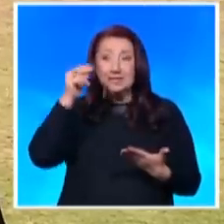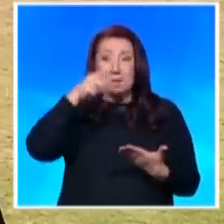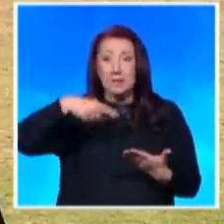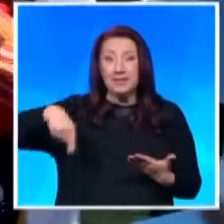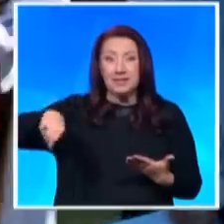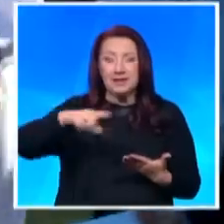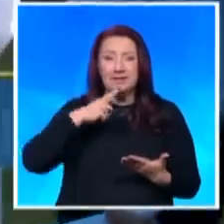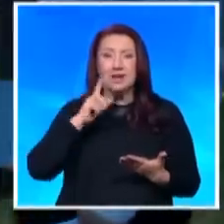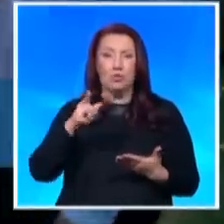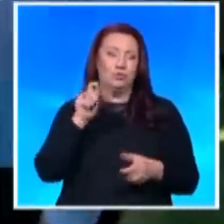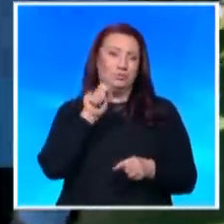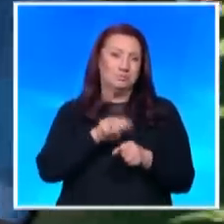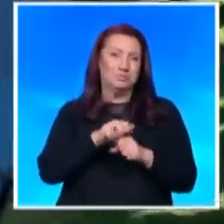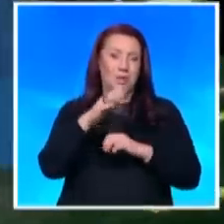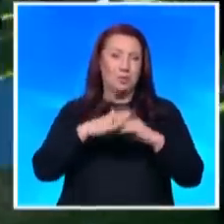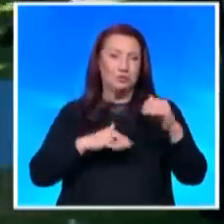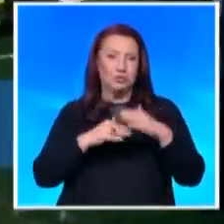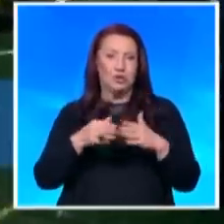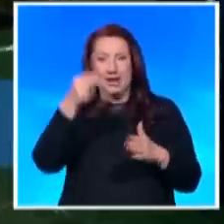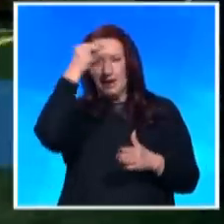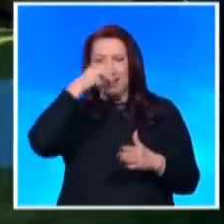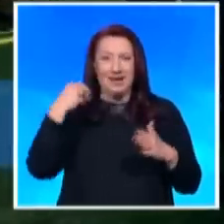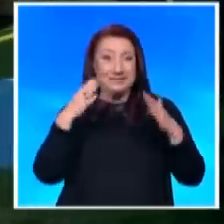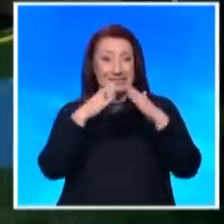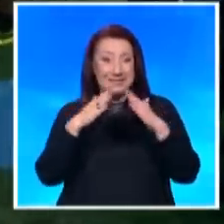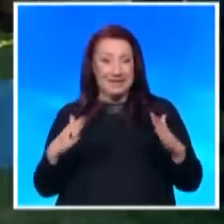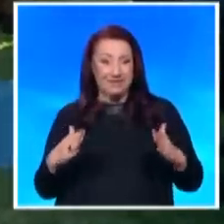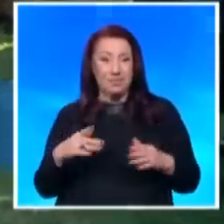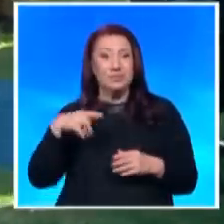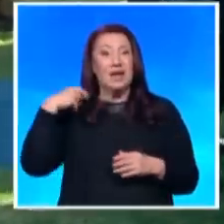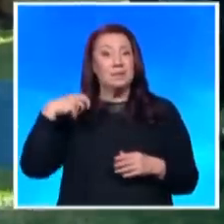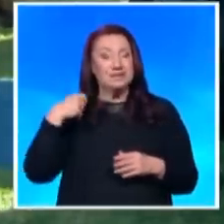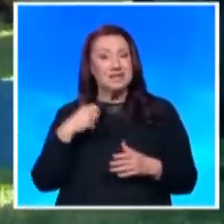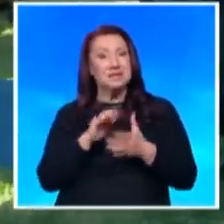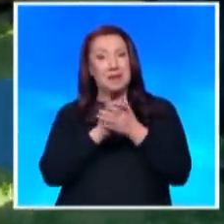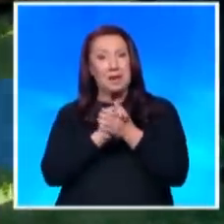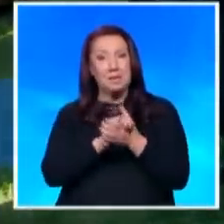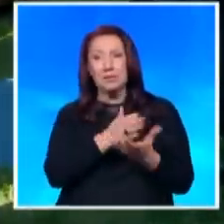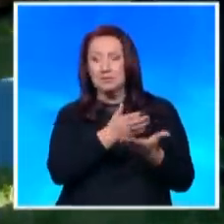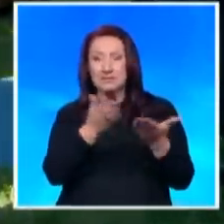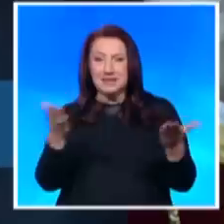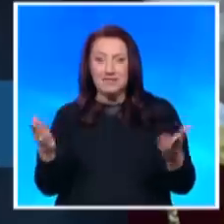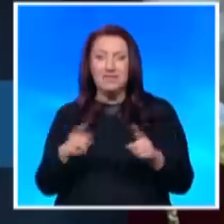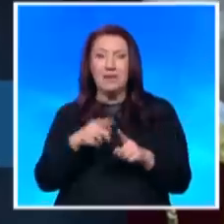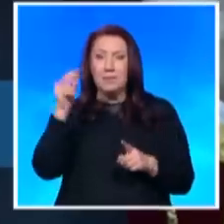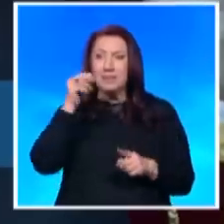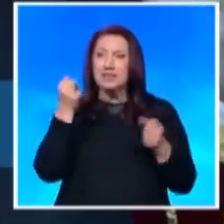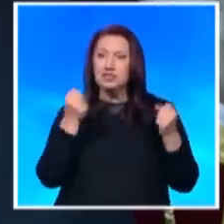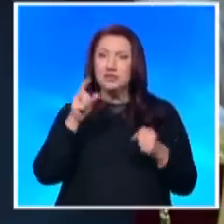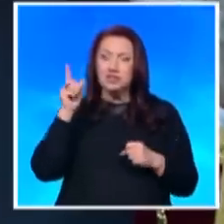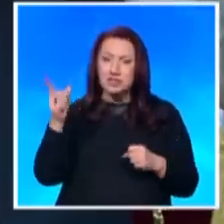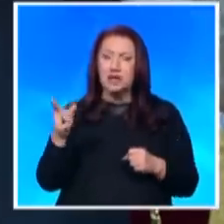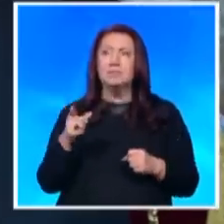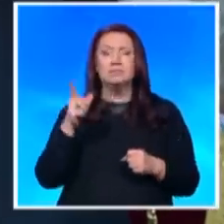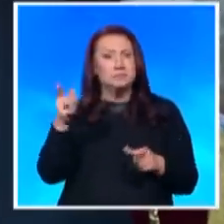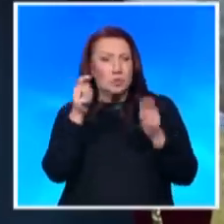традициите. Президентът поздрави сънародниците ни за това, че благодарение на тях страната ни се ползва с голямо доверие. Въпреки